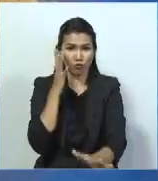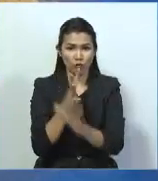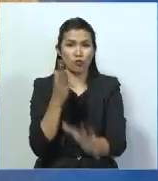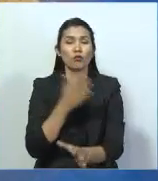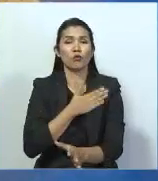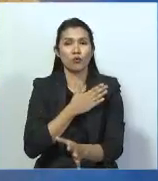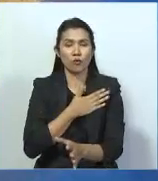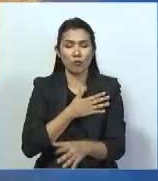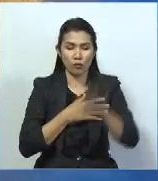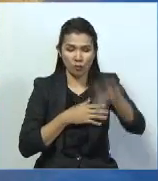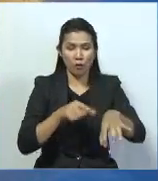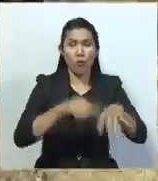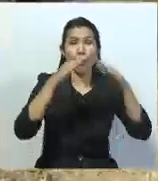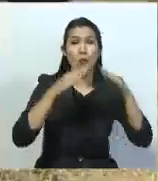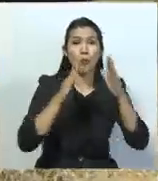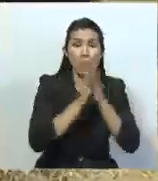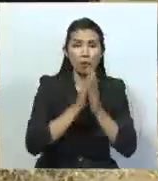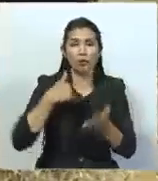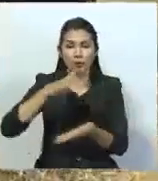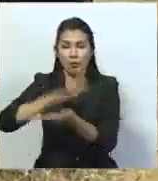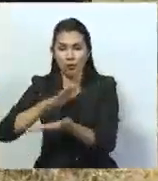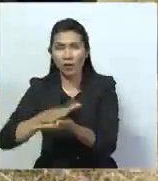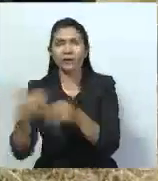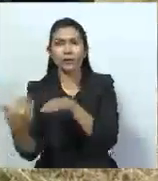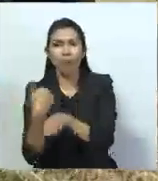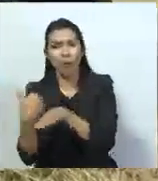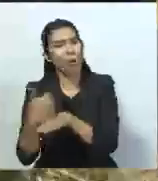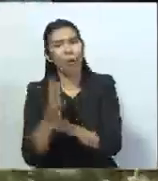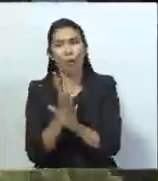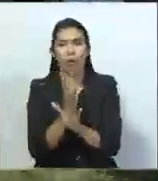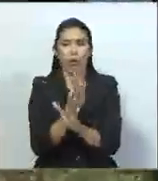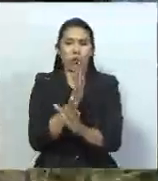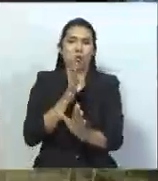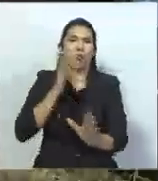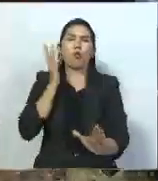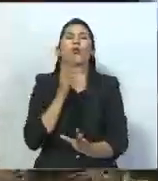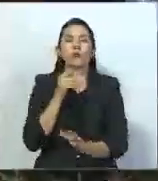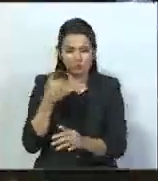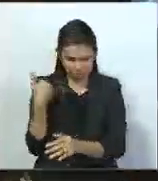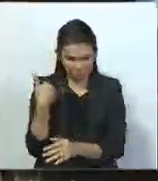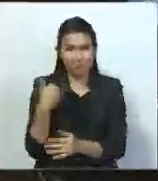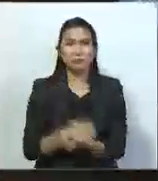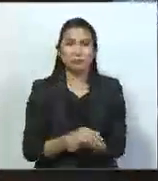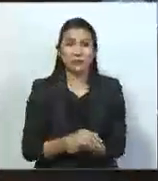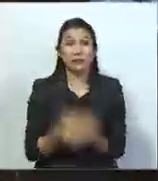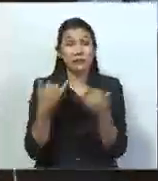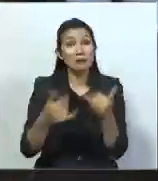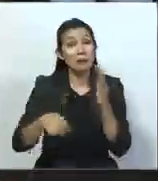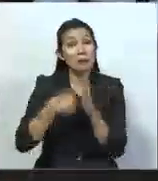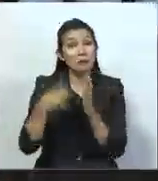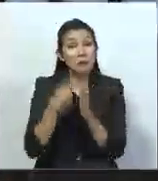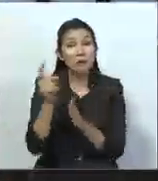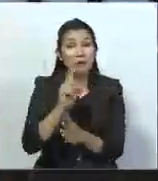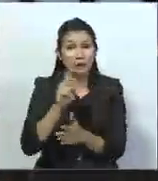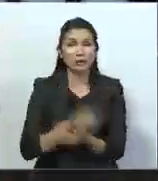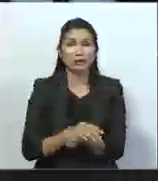พื้นที่ลานวัดลานโรงเรียนรวมถึงถนนเรียกว่าคิวยาวจนต้องจองคิวกันเลยทีเดียวค่ะซึ่งสาเหตุ